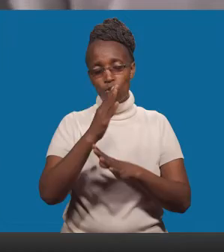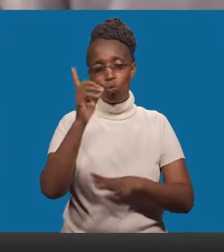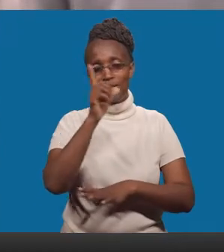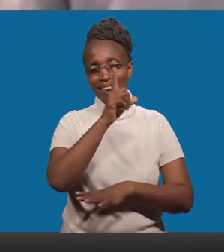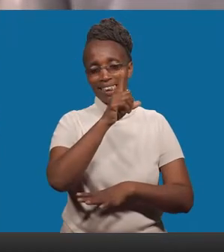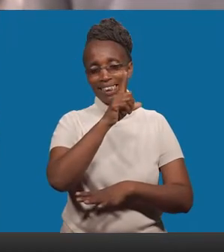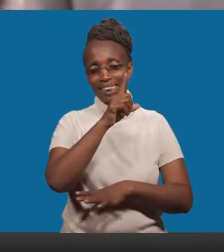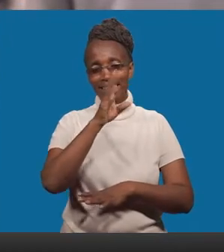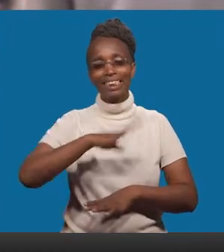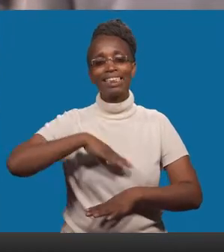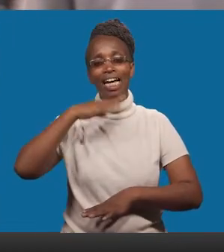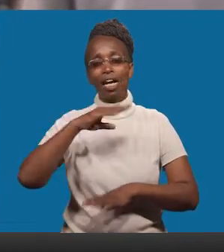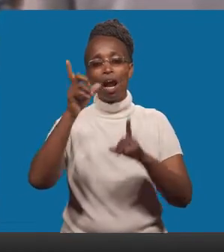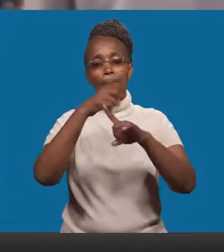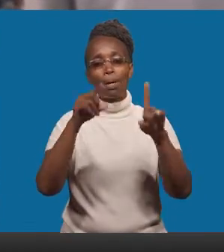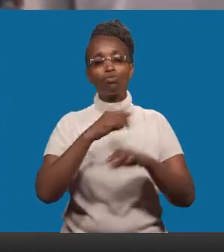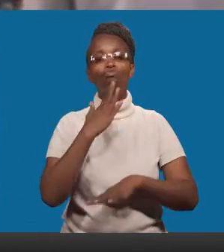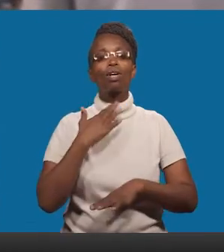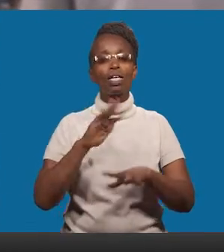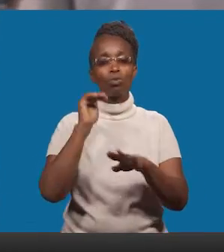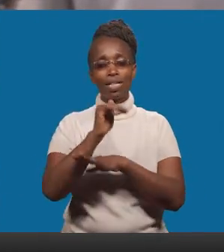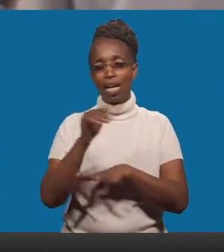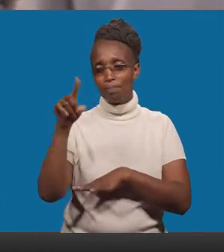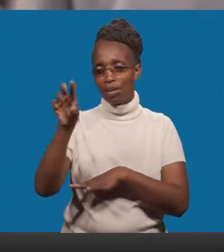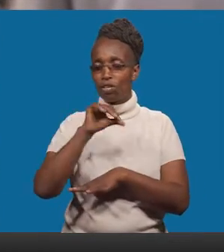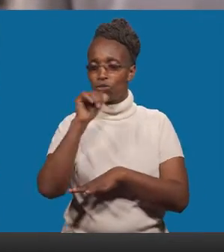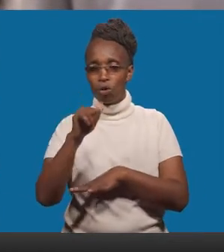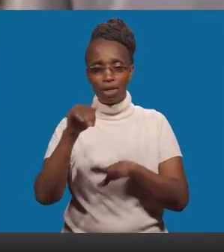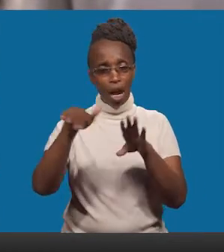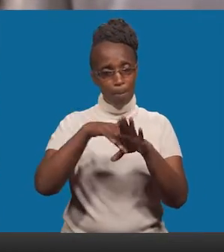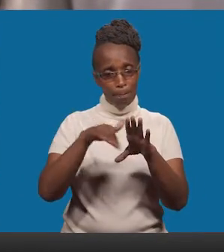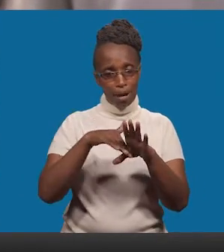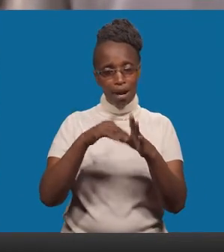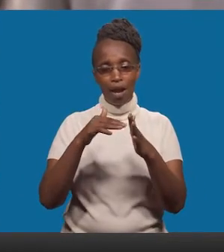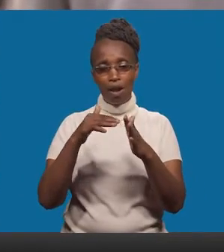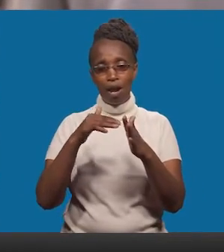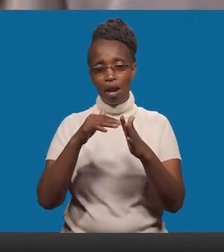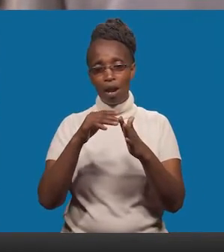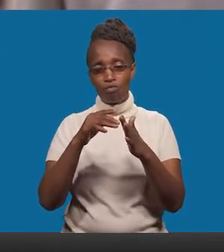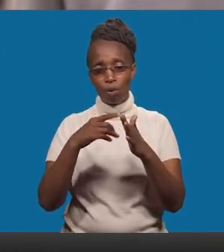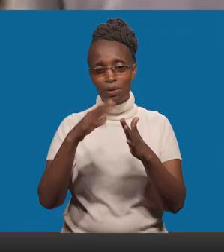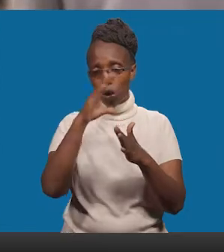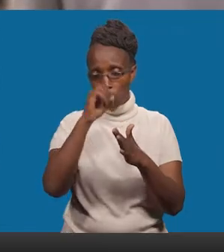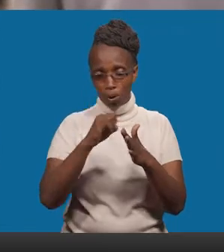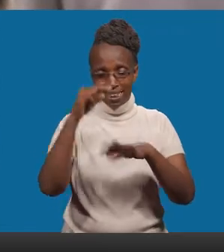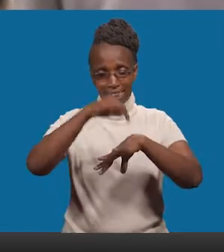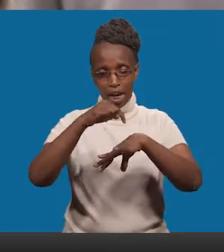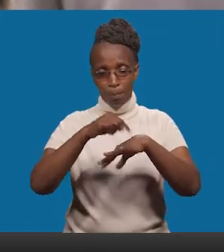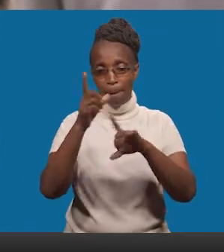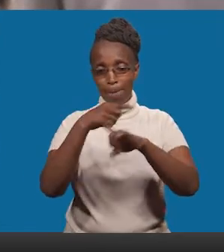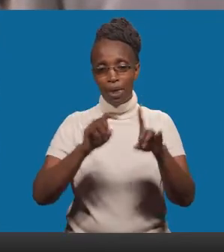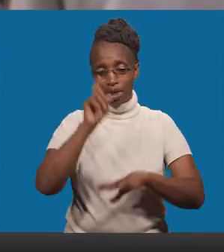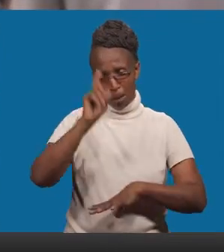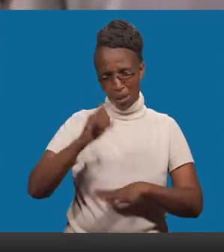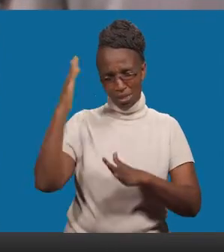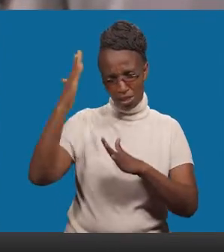itakufa. Na mimi ni muulize Mheshimiwa Waziri Kuria kwamba yeye si mbunge wa Katundu ile ya zamani tena, ni waziri,